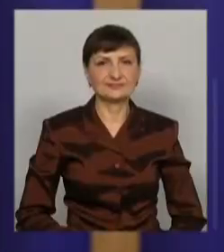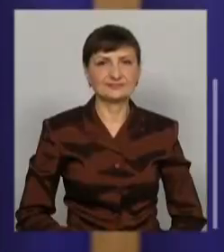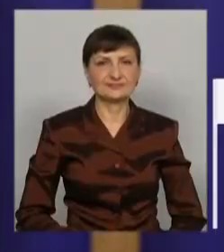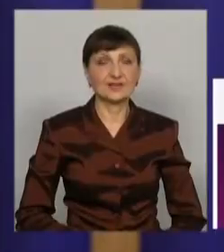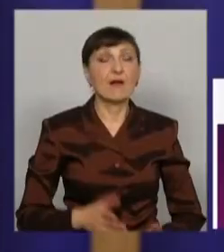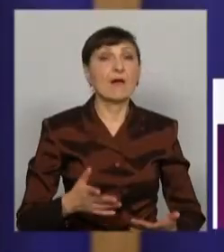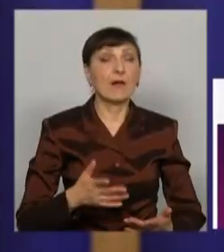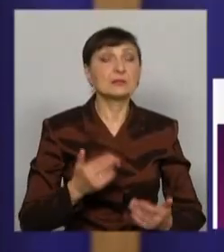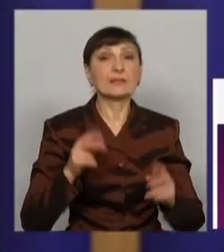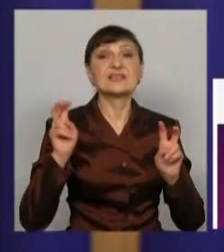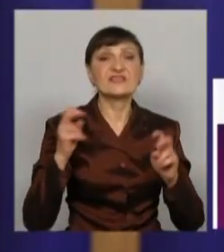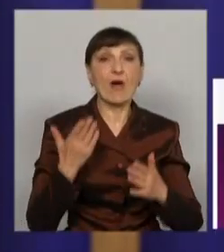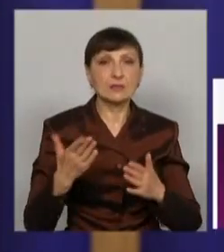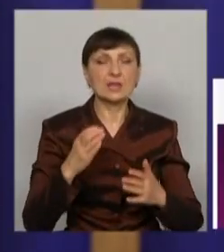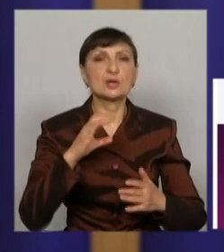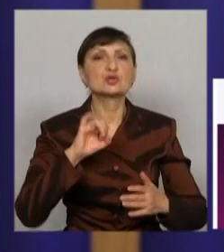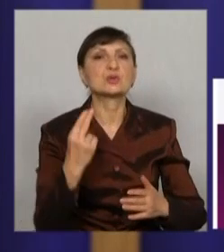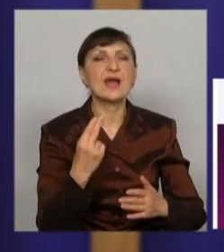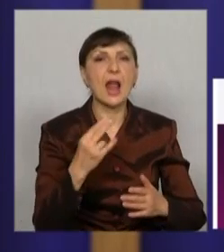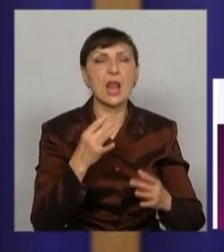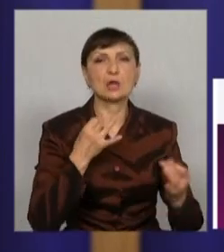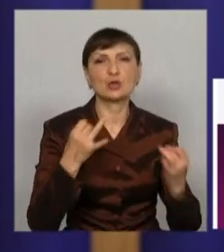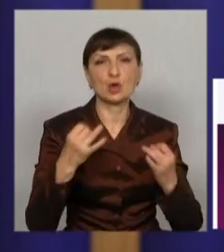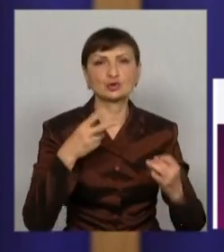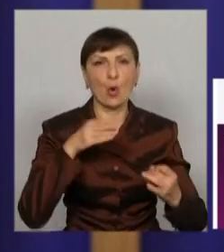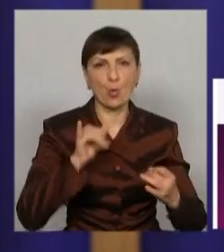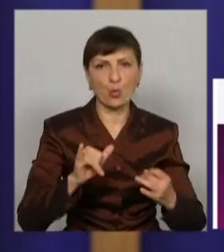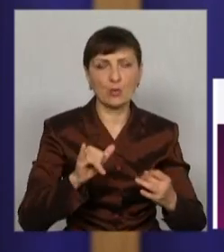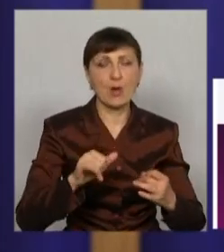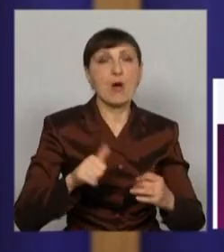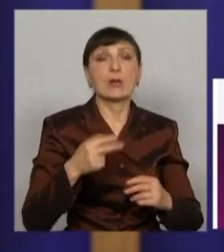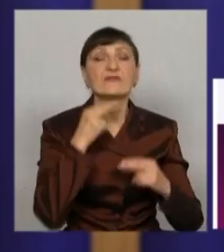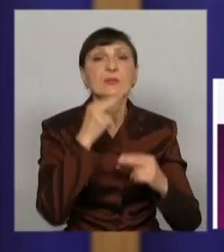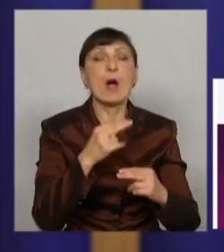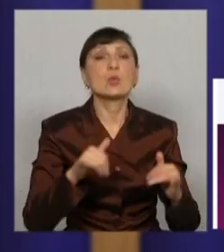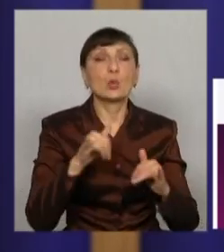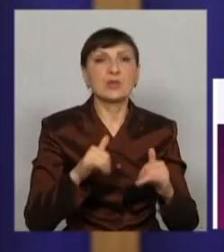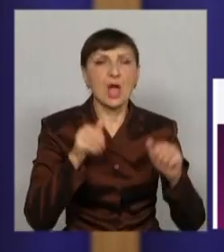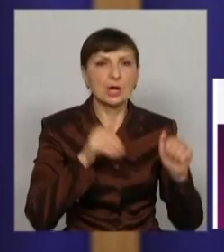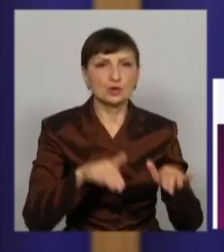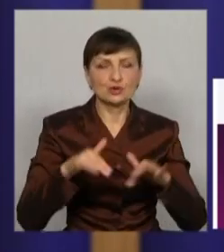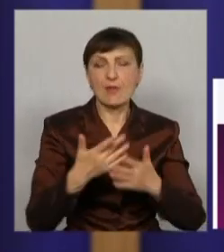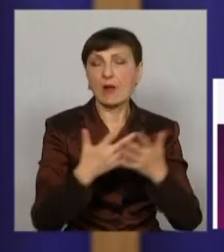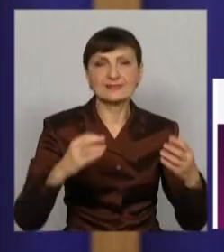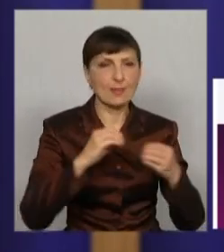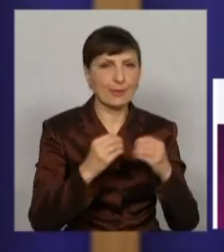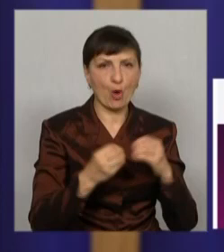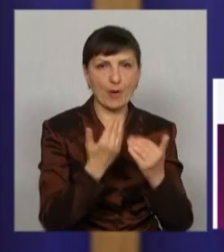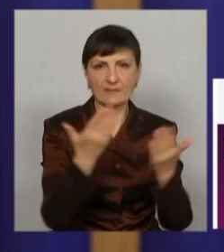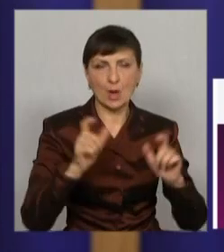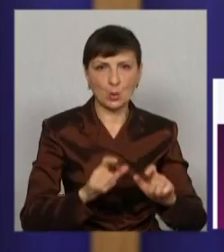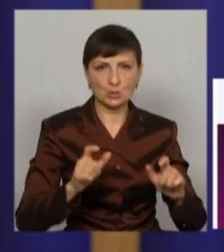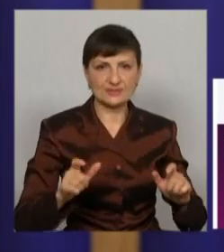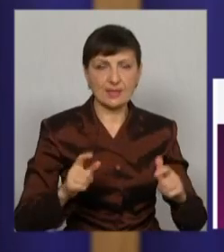Как и следует из названия, социальное ток-шоу «Шешимы бар» в первую очередь направлено на решение различных проблем наших телезрителей. Или,